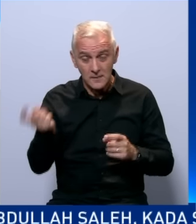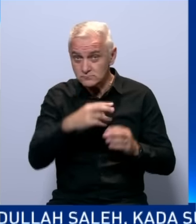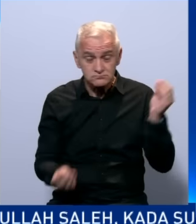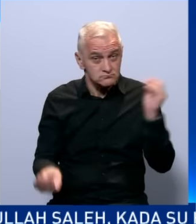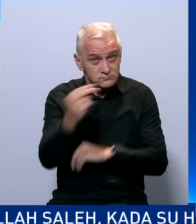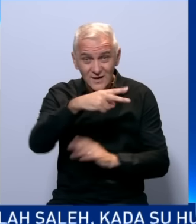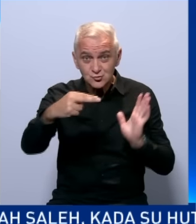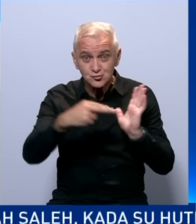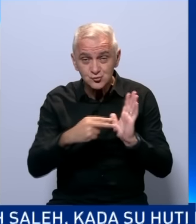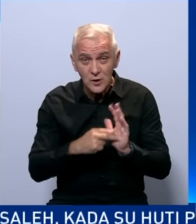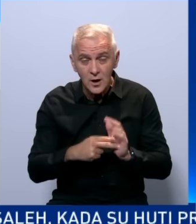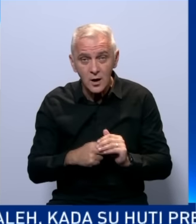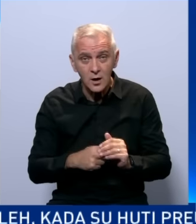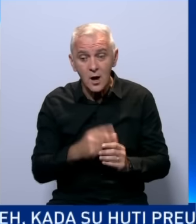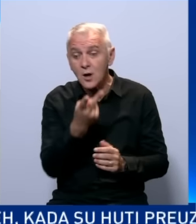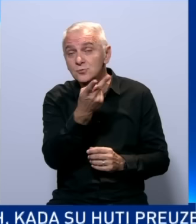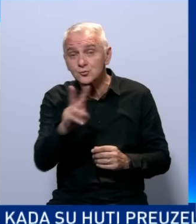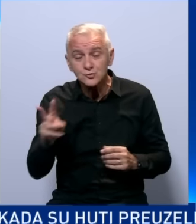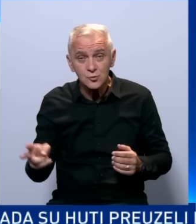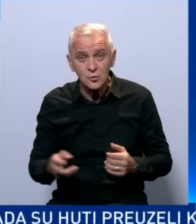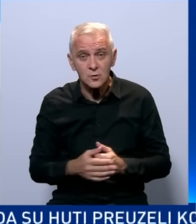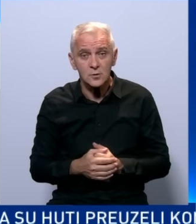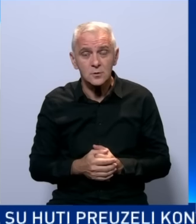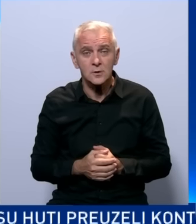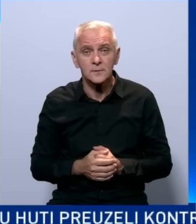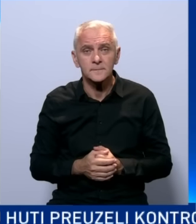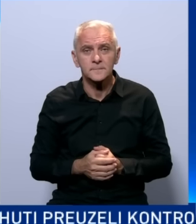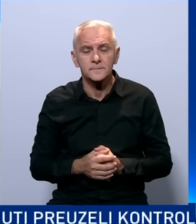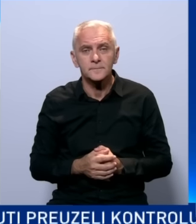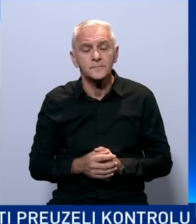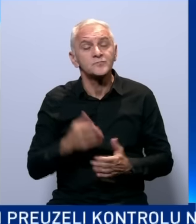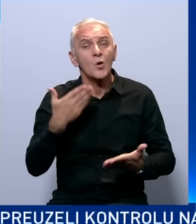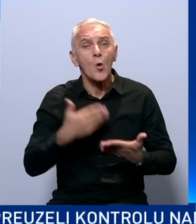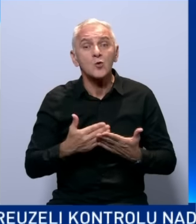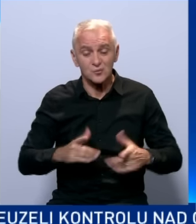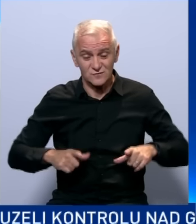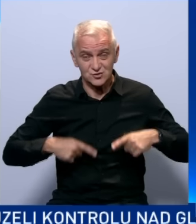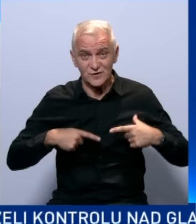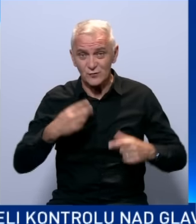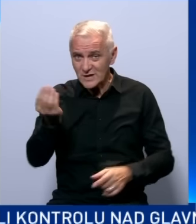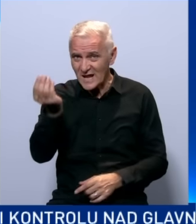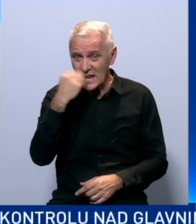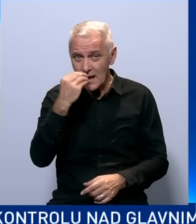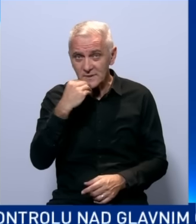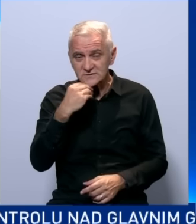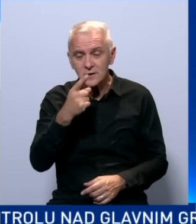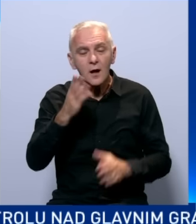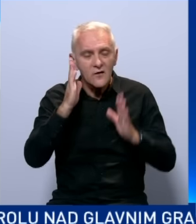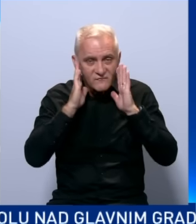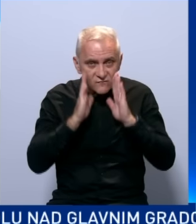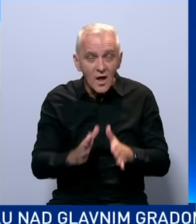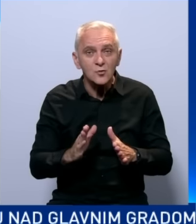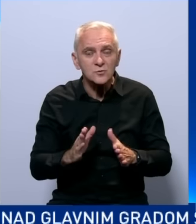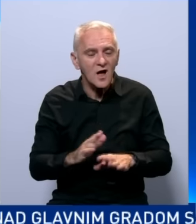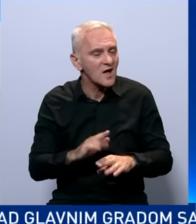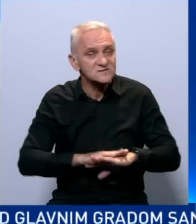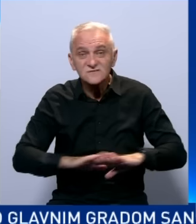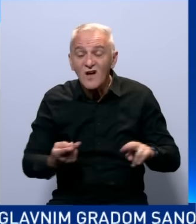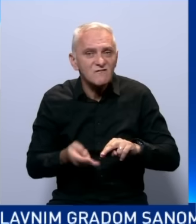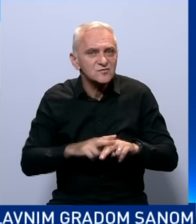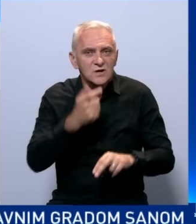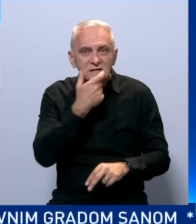poskupljenja električne energije pa i ostalih potrepština, osnovnih životnih namirnica, vjerujte da sve više